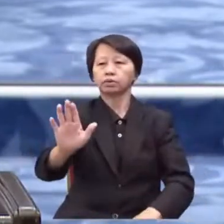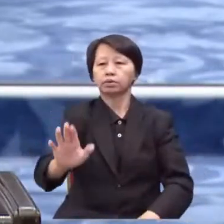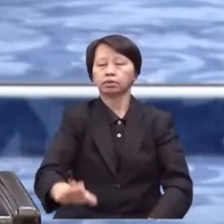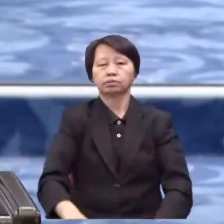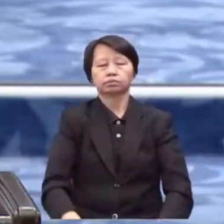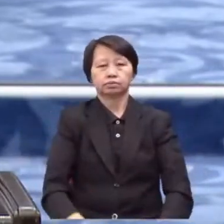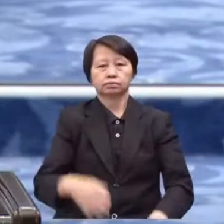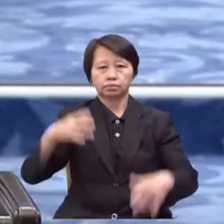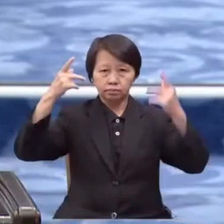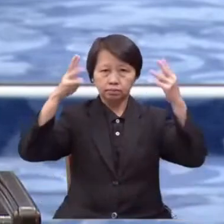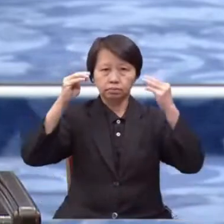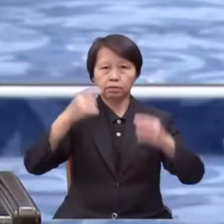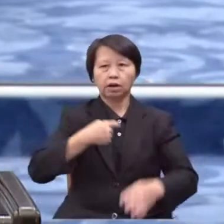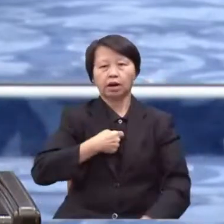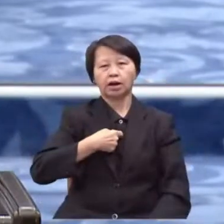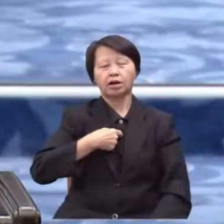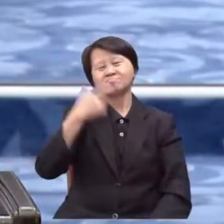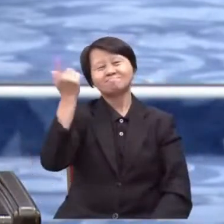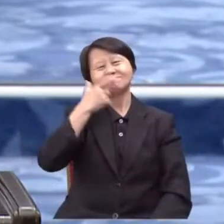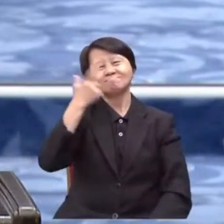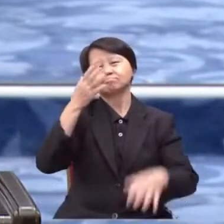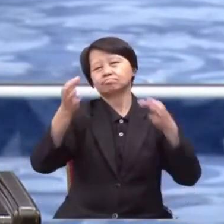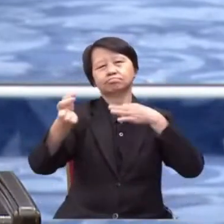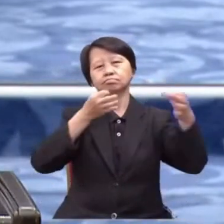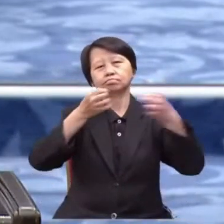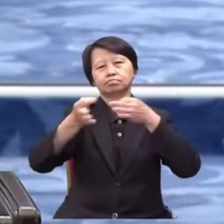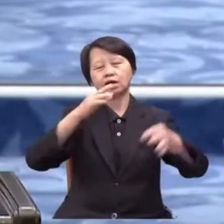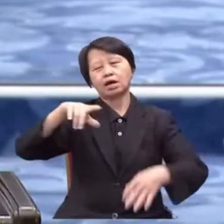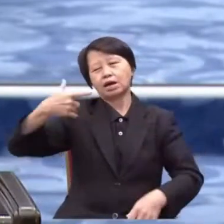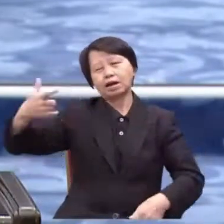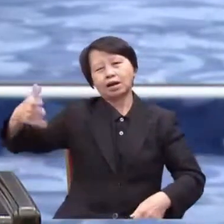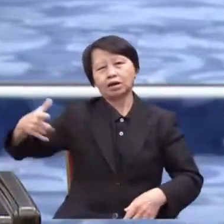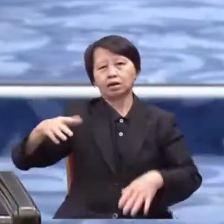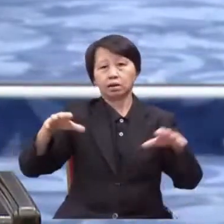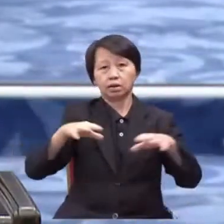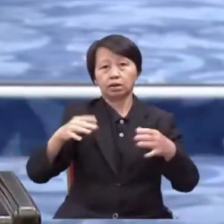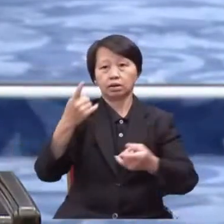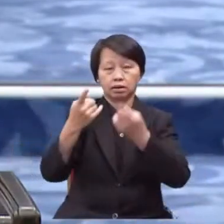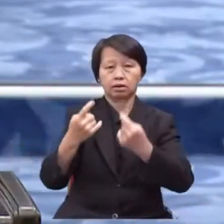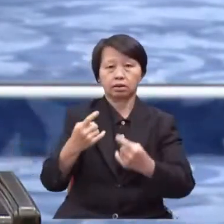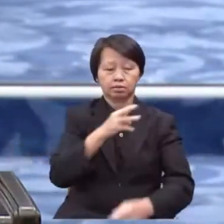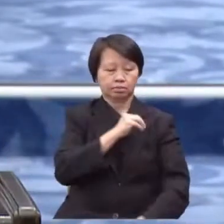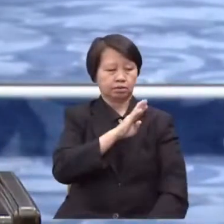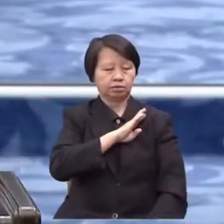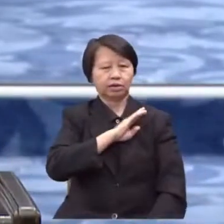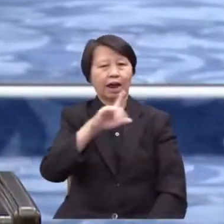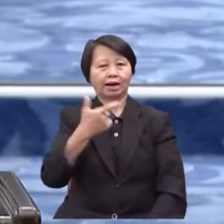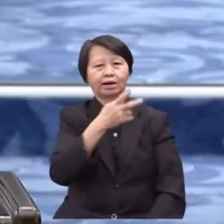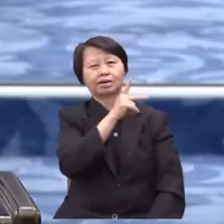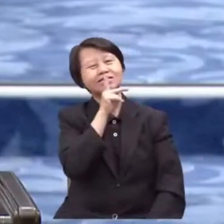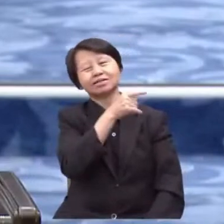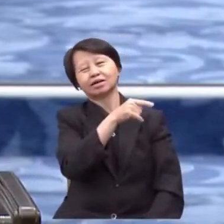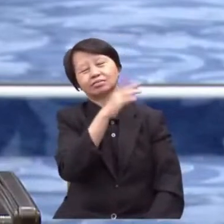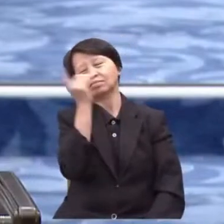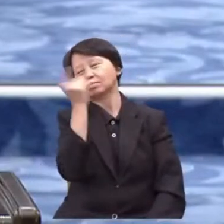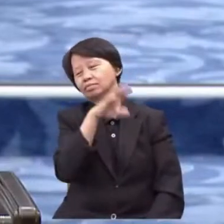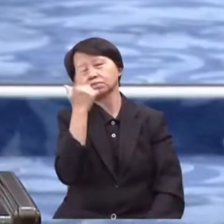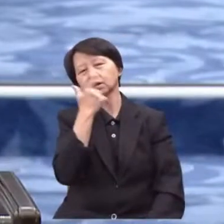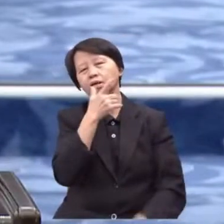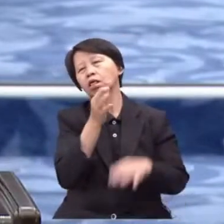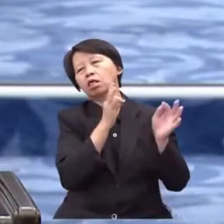Saya tidak berhajat untuk mengulas tentang kenyataan lain yang dibuat oleh dan bukan